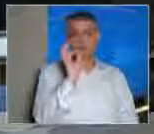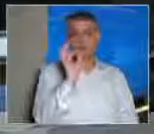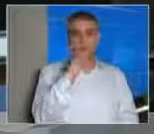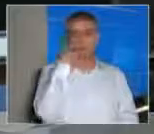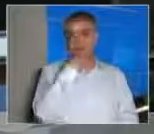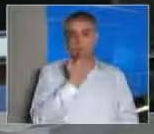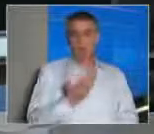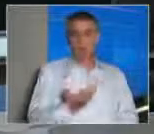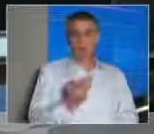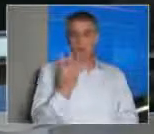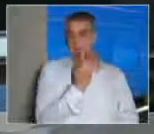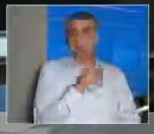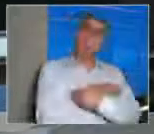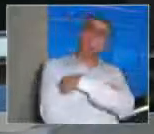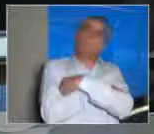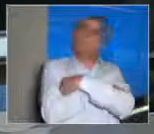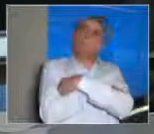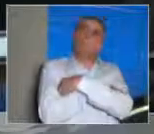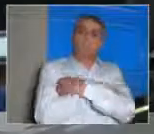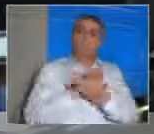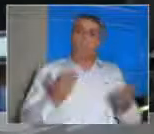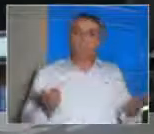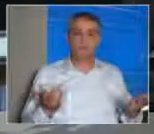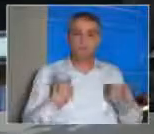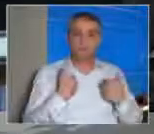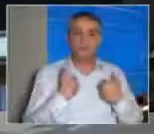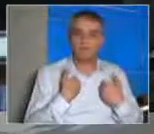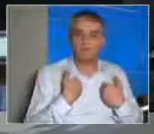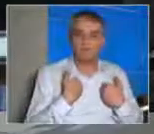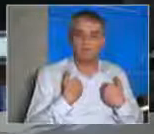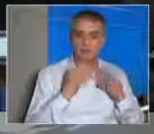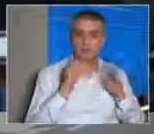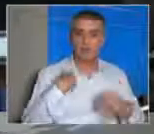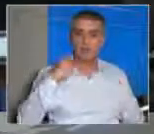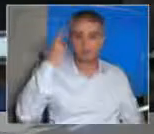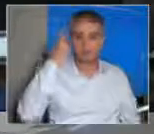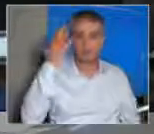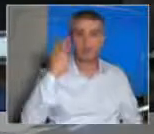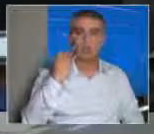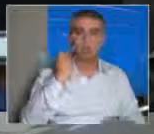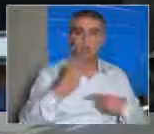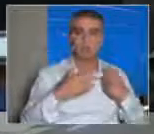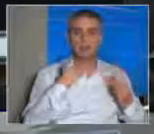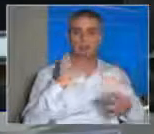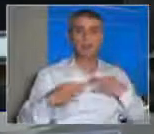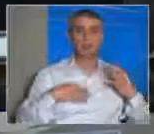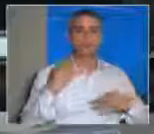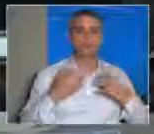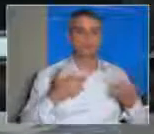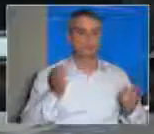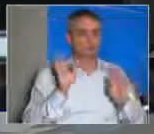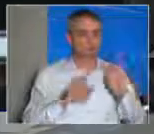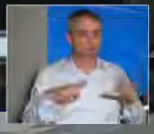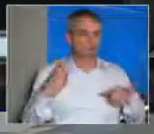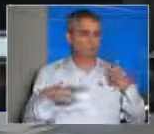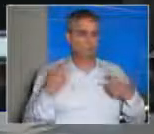ממש יושב, הם ארבעתם, יושבים כזה זכוך, זה. ואני באמת חושבת שהייתה כאן הרבה זכיחות, הרבה שחצנות,